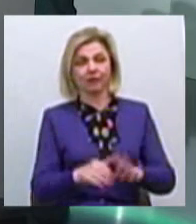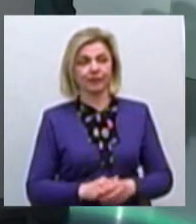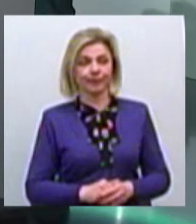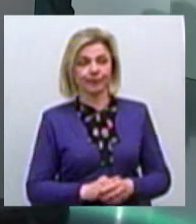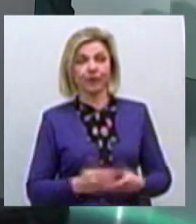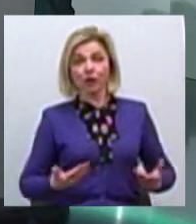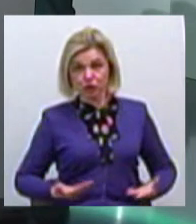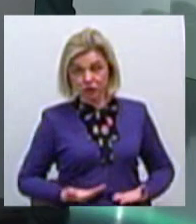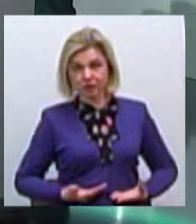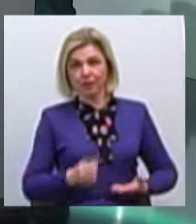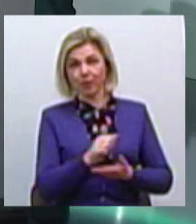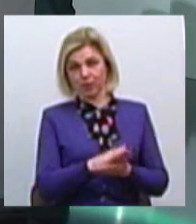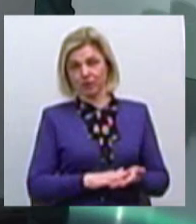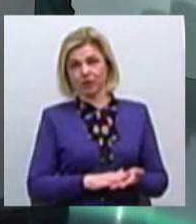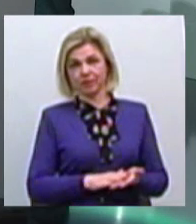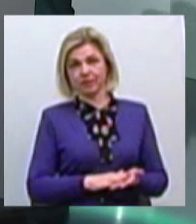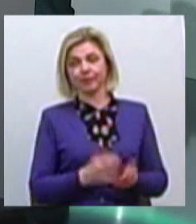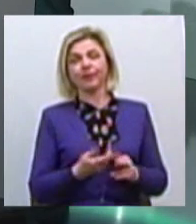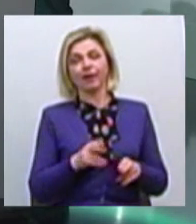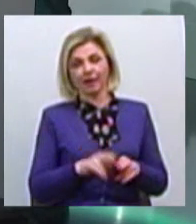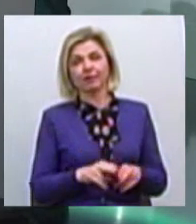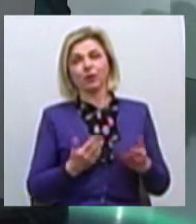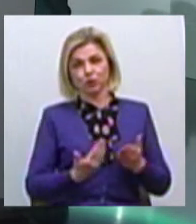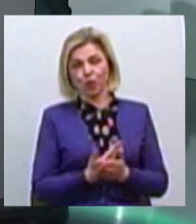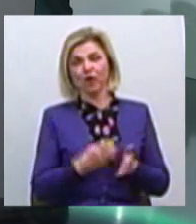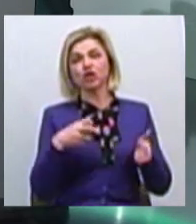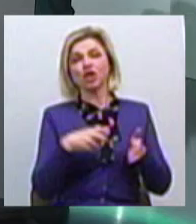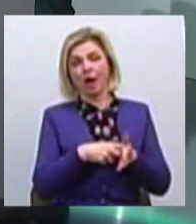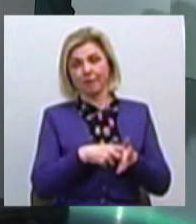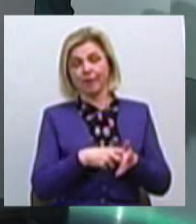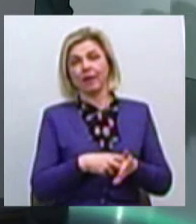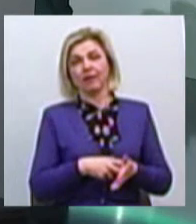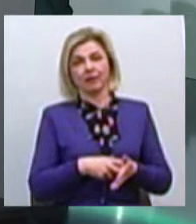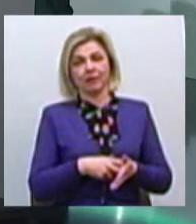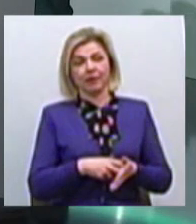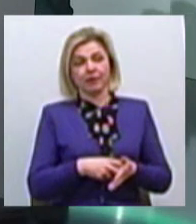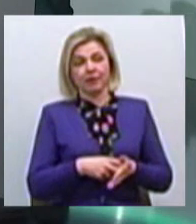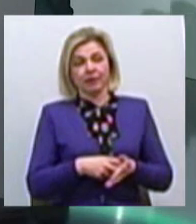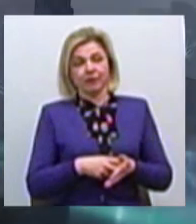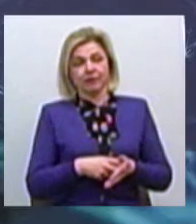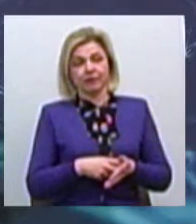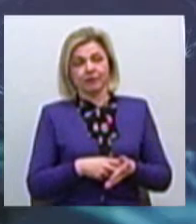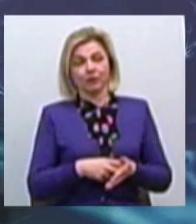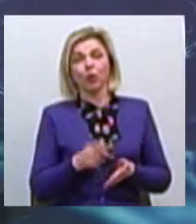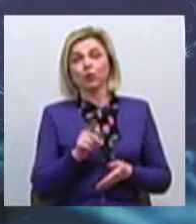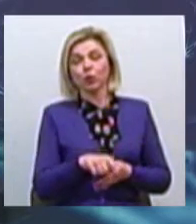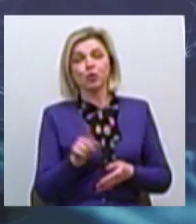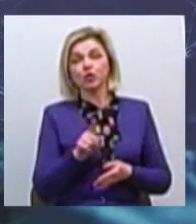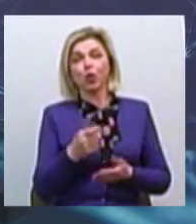Жизнь продолжается. Это на самом деле снова-таки штамм. И понятно, что штамп классический. И